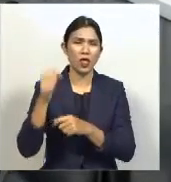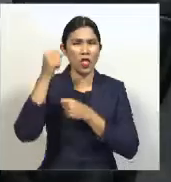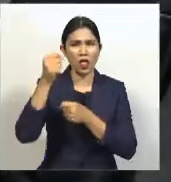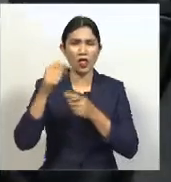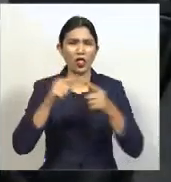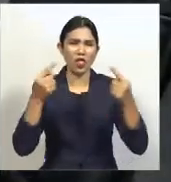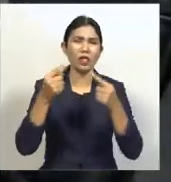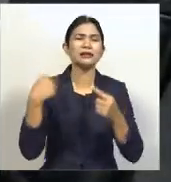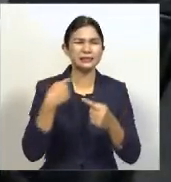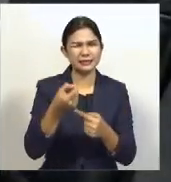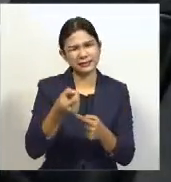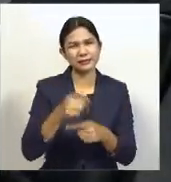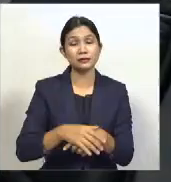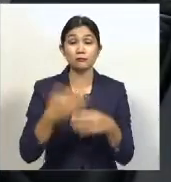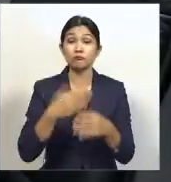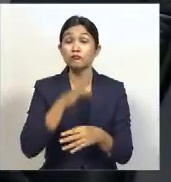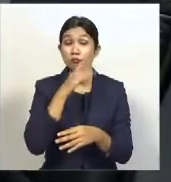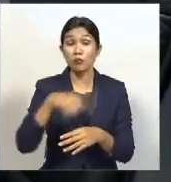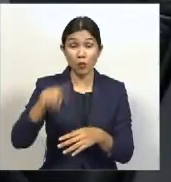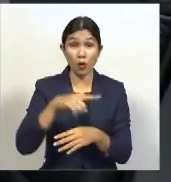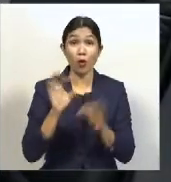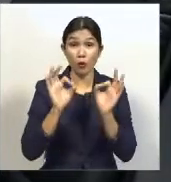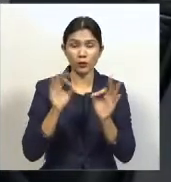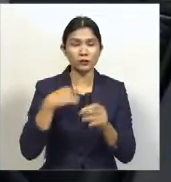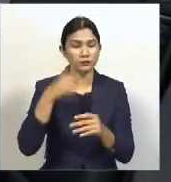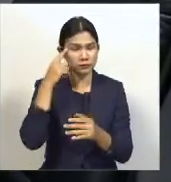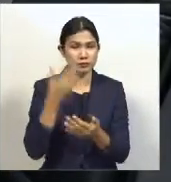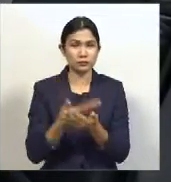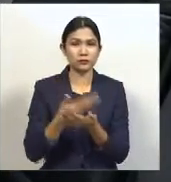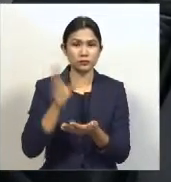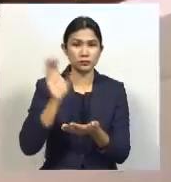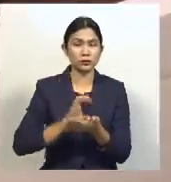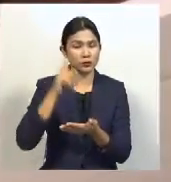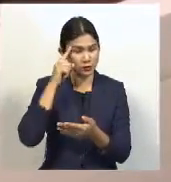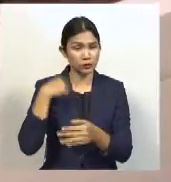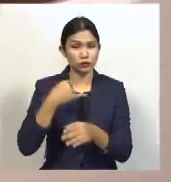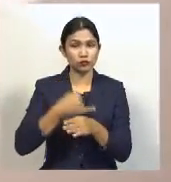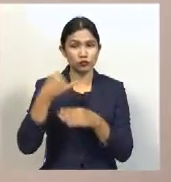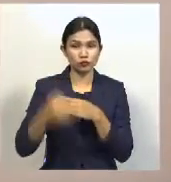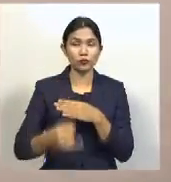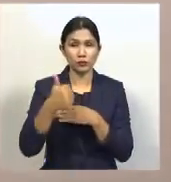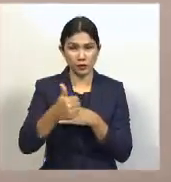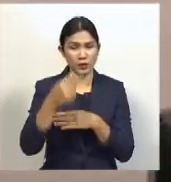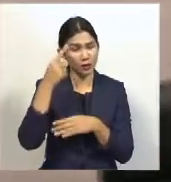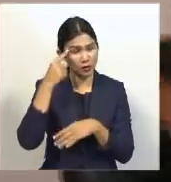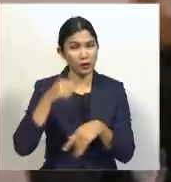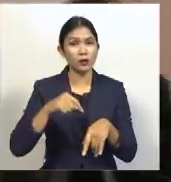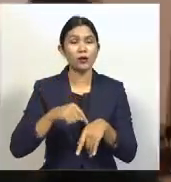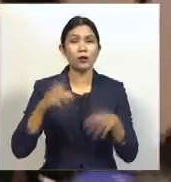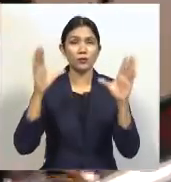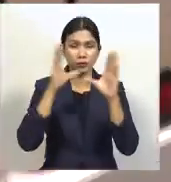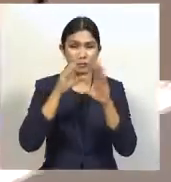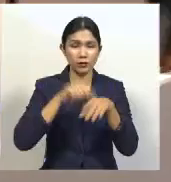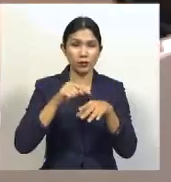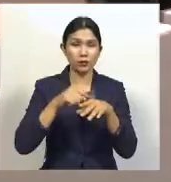น้อยและหากบรรยากาศการประชุมเป็นอย่างนี้คาดว่าการพิจารณางบประมาณจะสามารถจบได้ในเวลาไม่เกิน